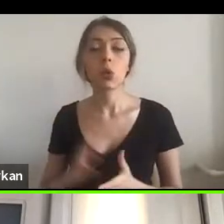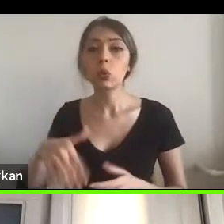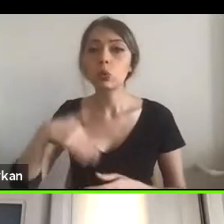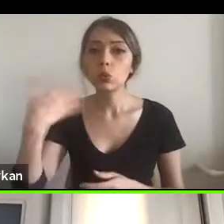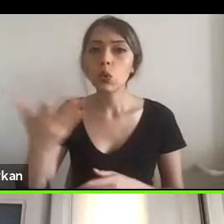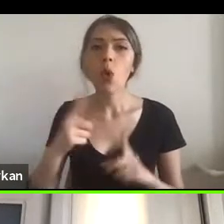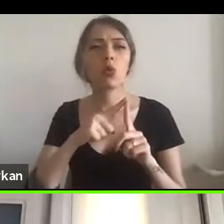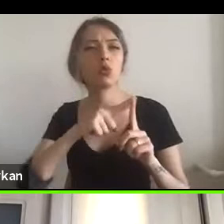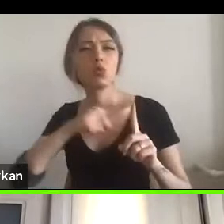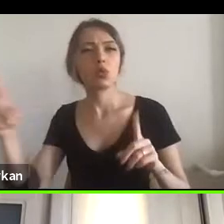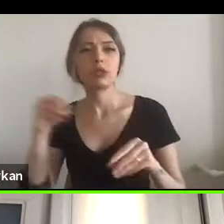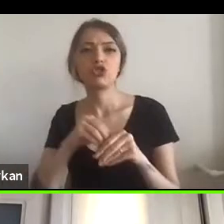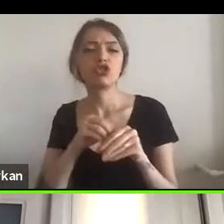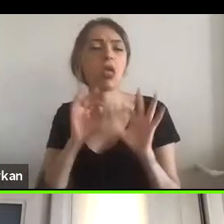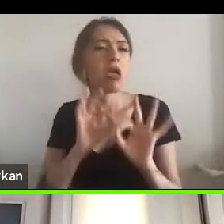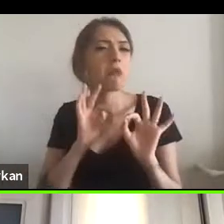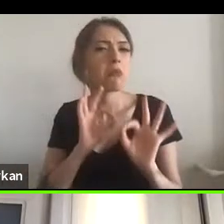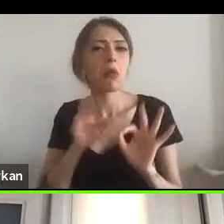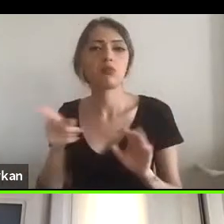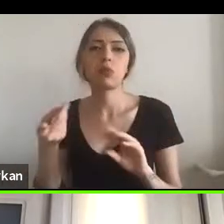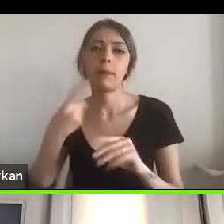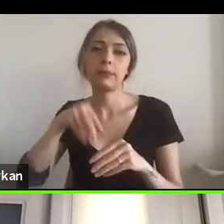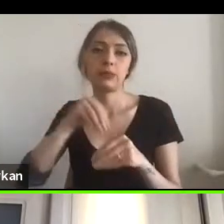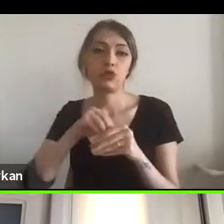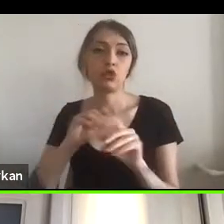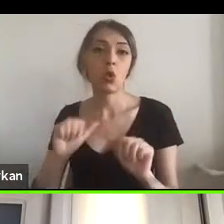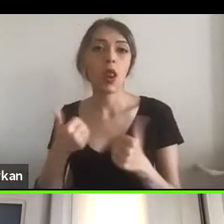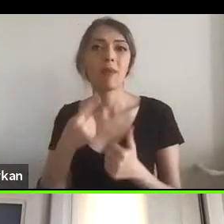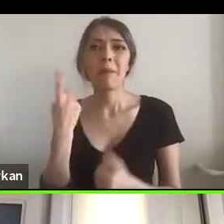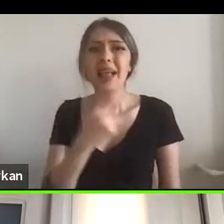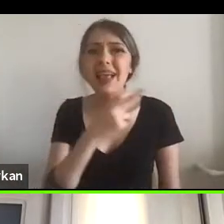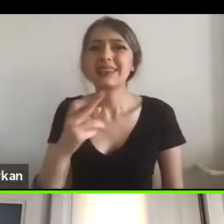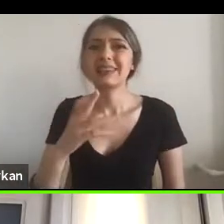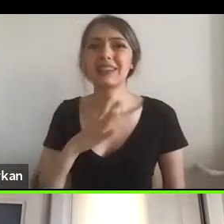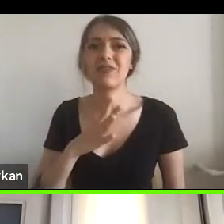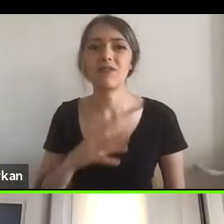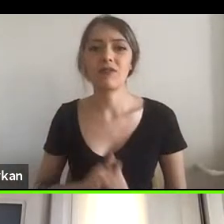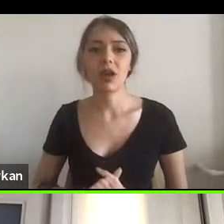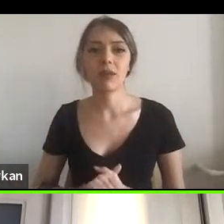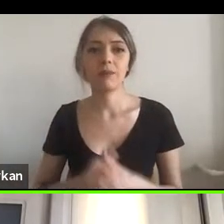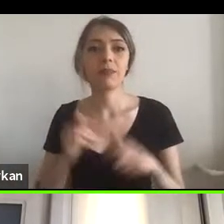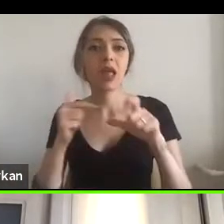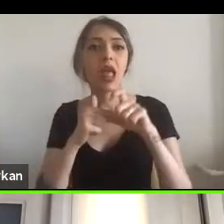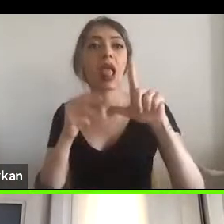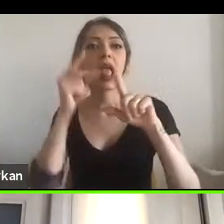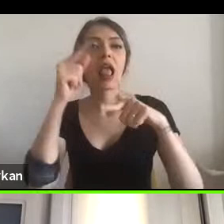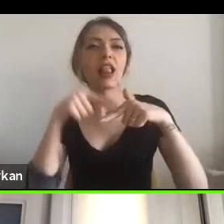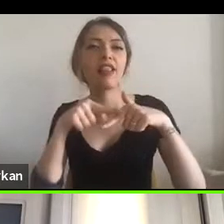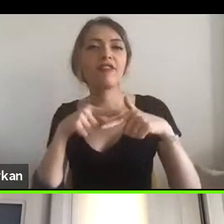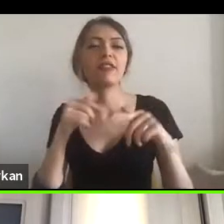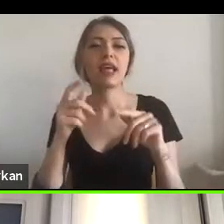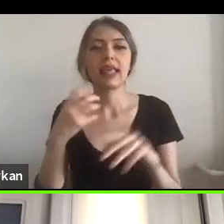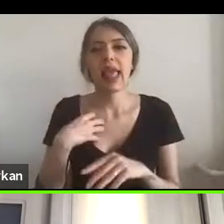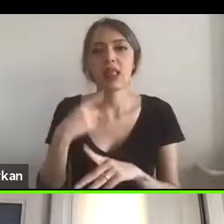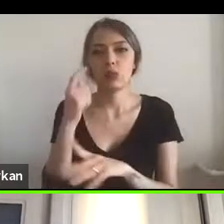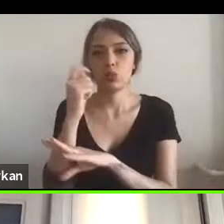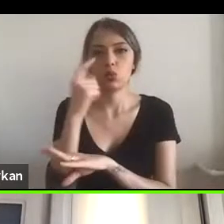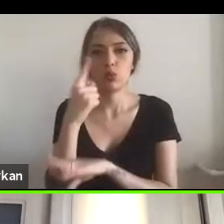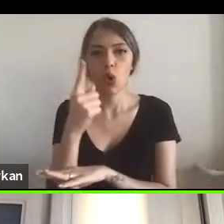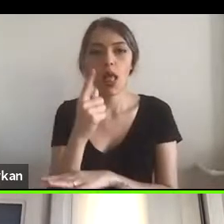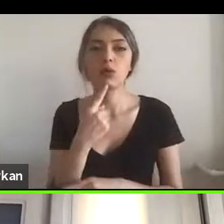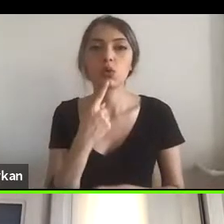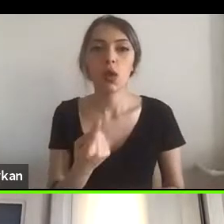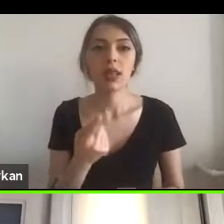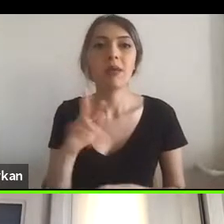sonrasındaki süreçlerde. Yalnız şöyle bir eksiklik var, onu Elif de sunumunda söyledi. Bir raporlama